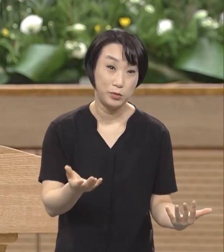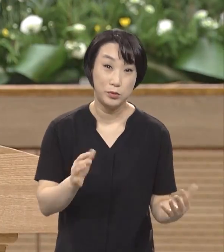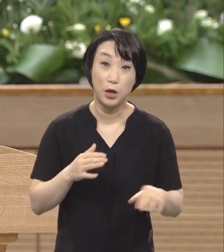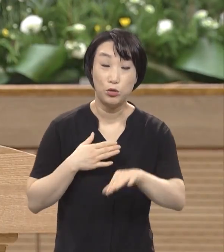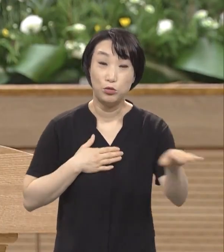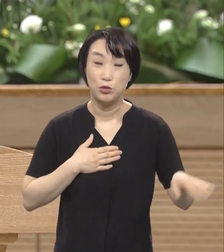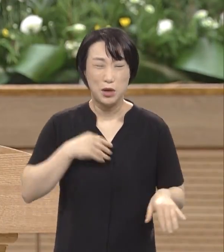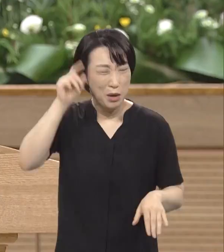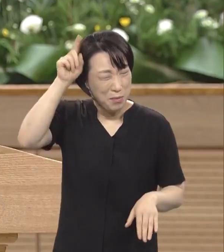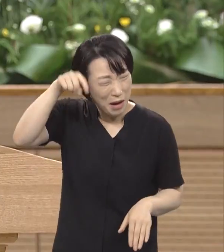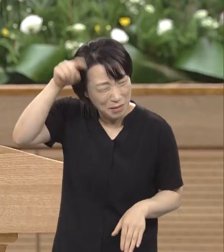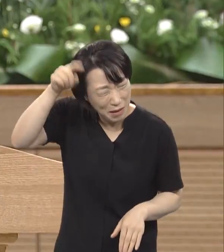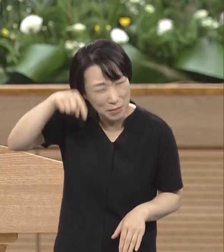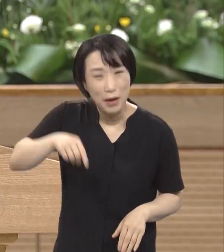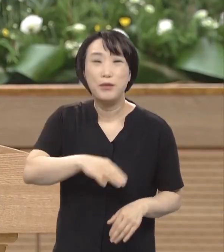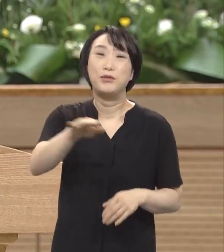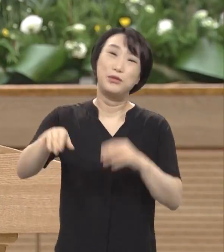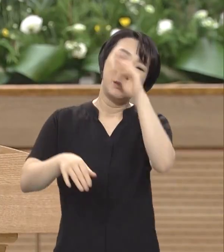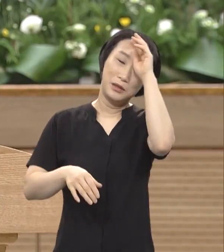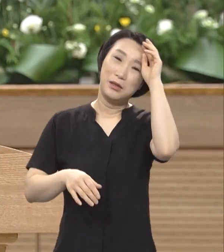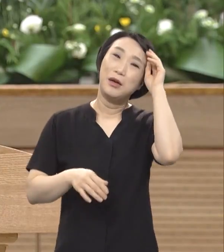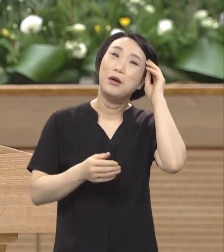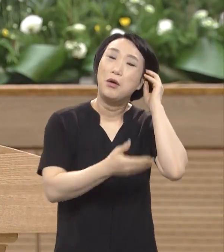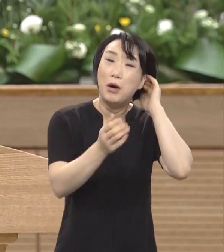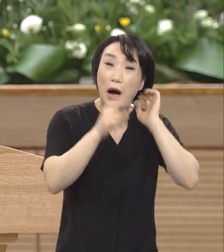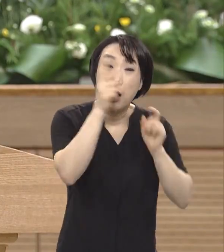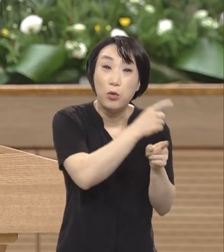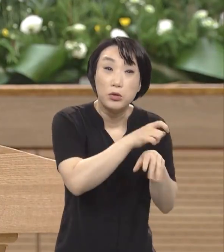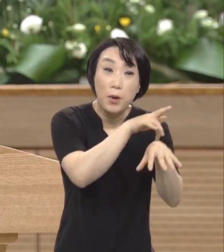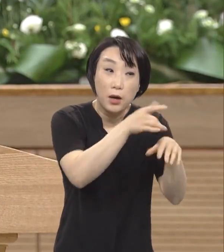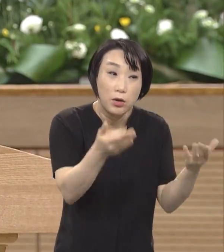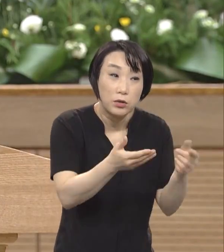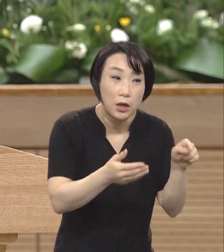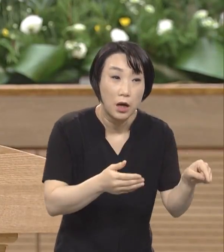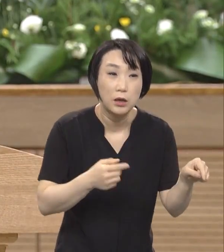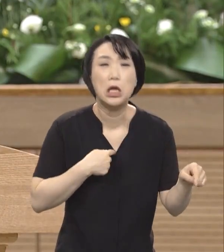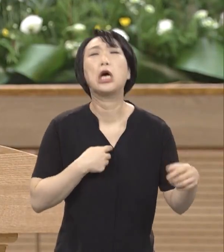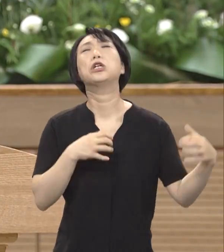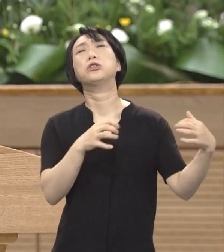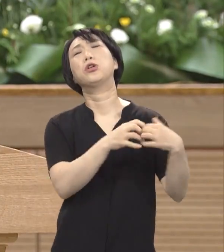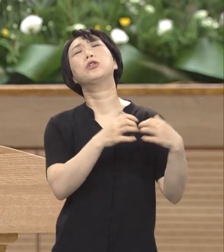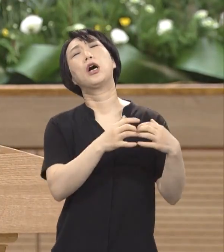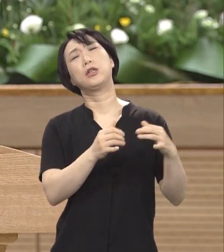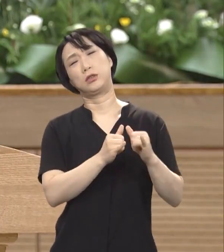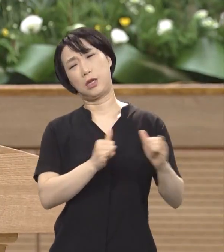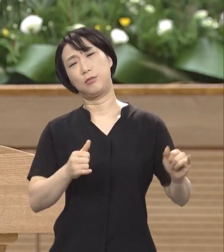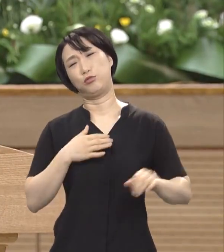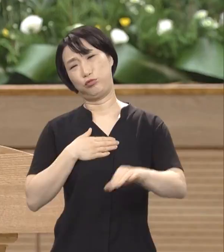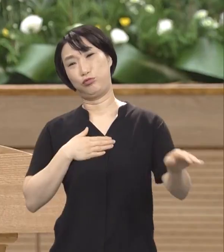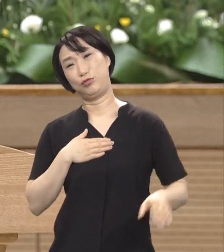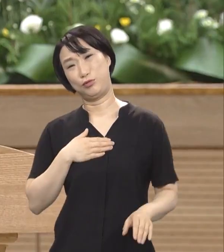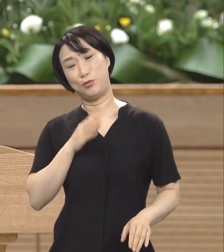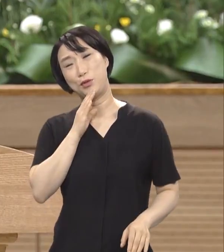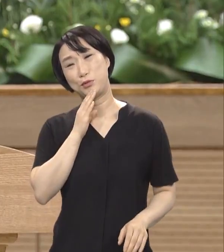우리는 매일매일 마귀 사단 귀신 역사와 전쟁하는 사람들이야.